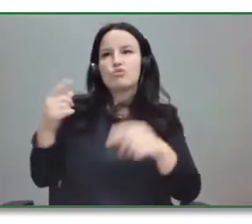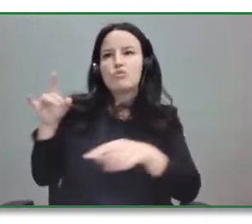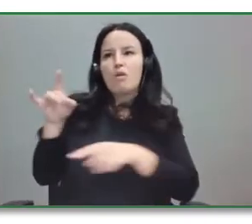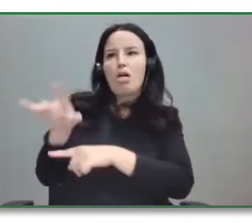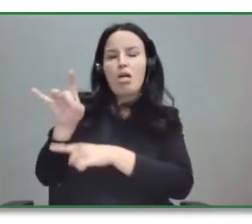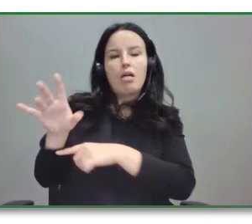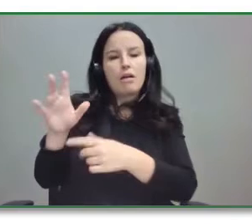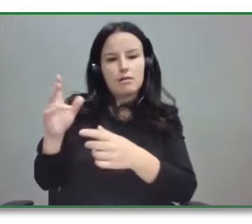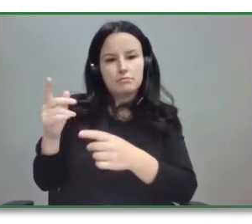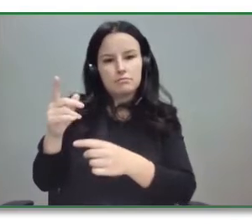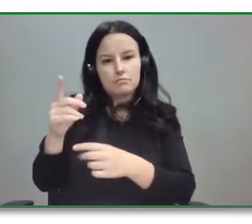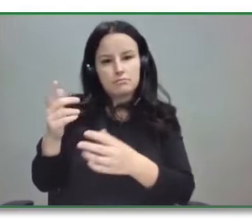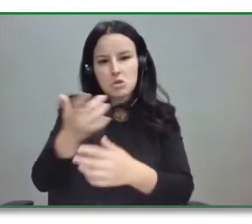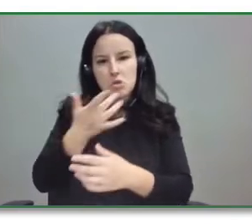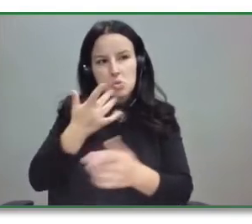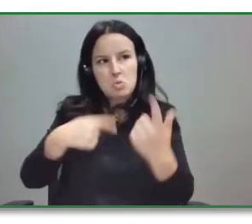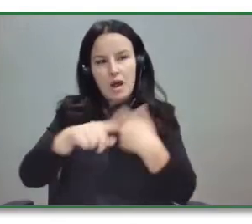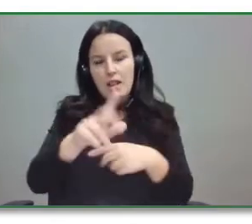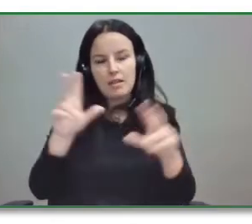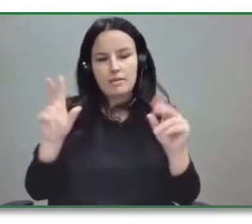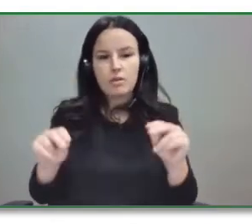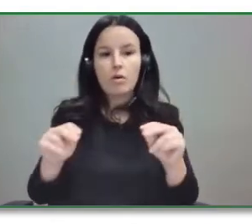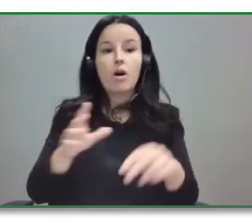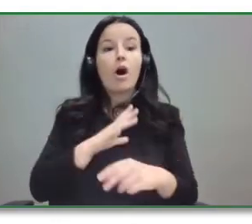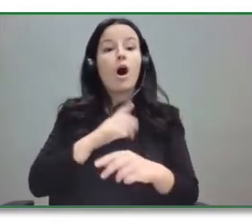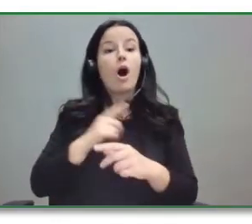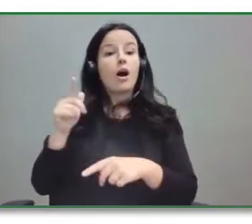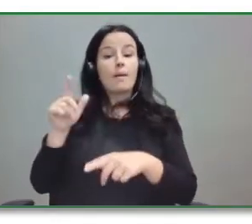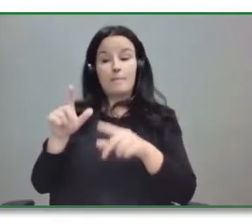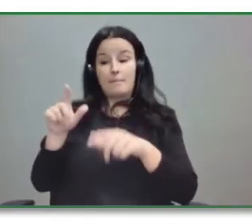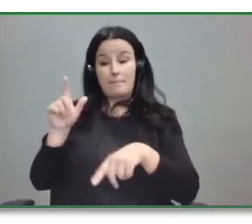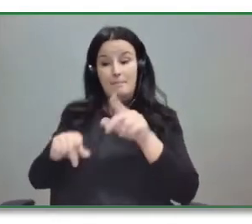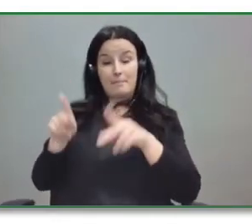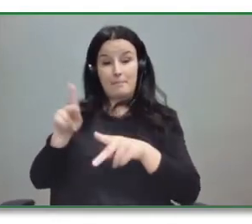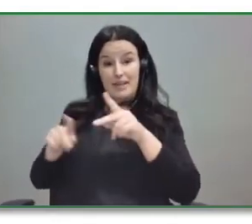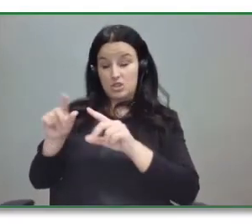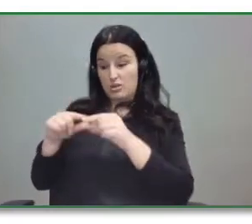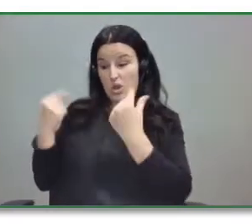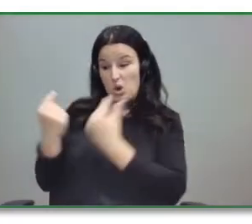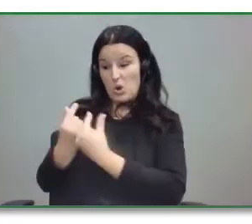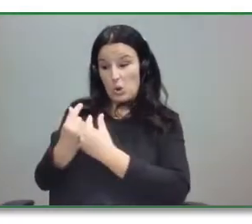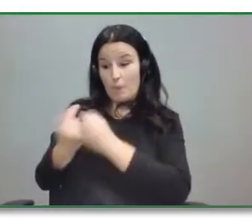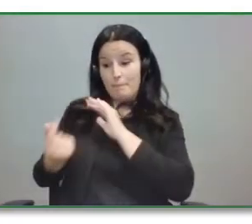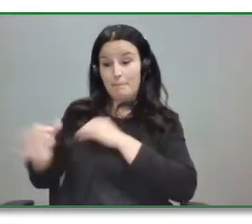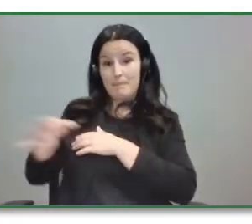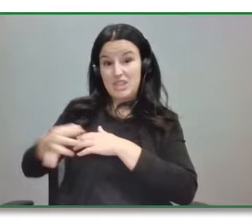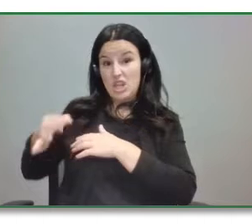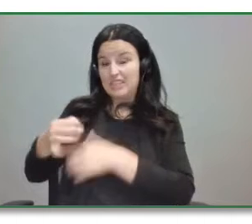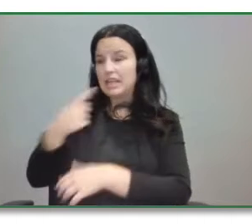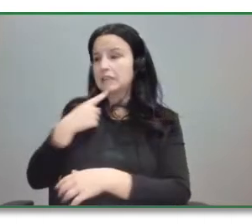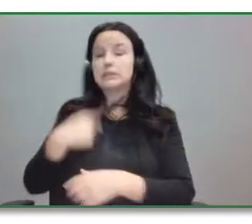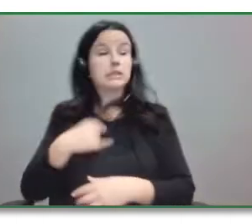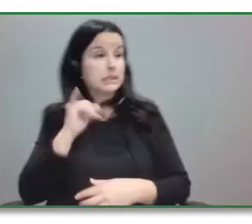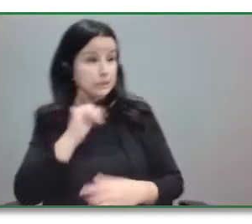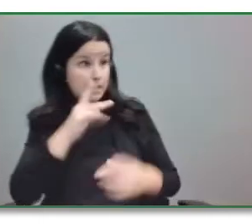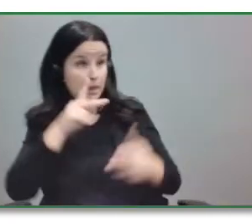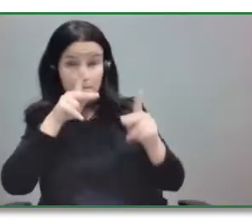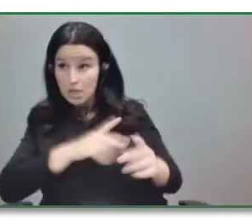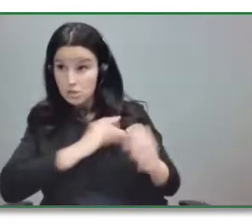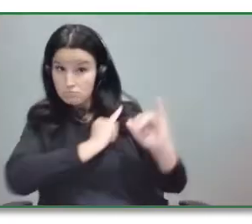groupes marginalisés nous ont appris que s'ils ne voient pas le personnel représentatif de leur identité au